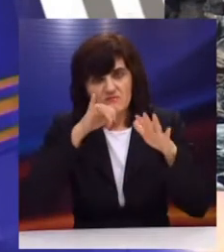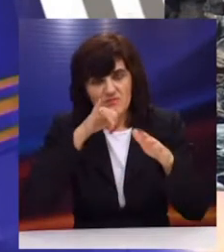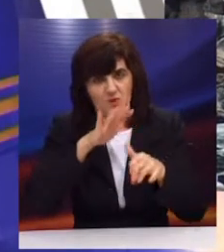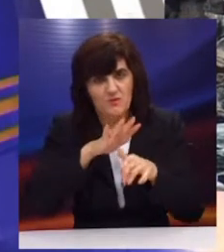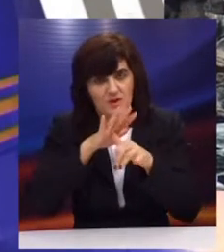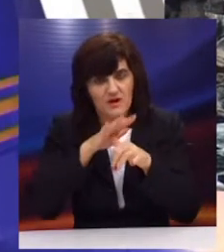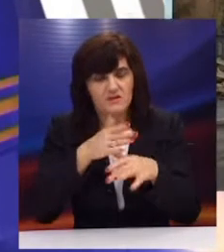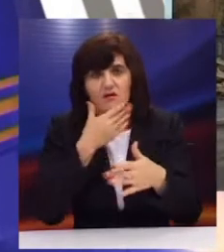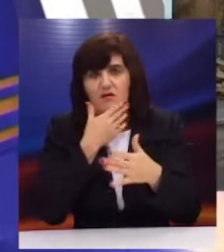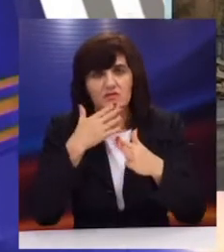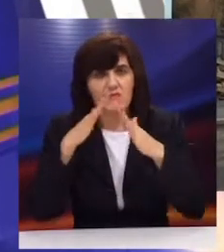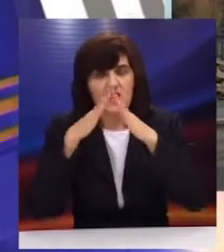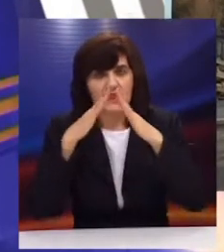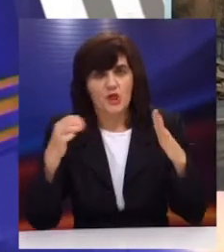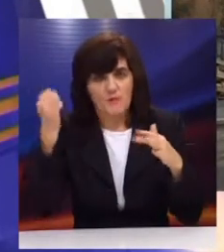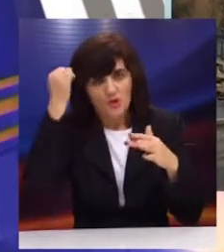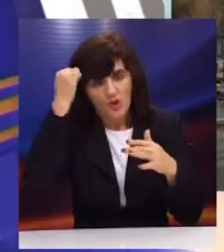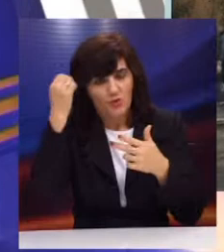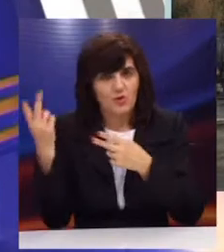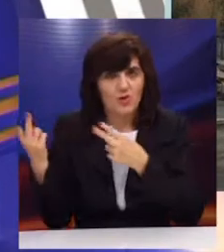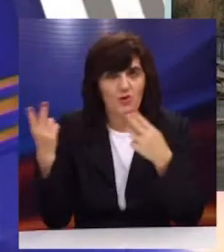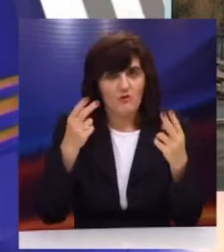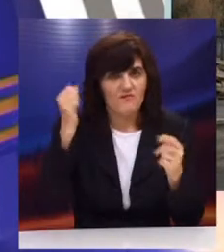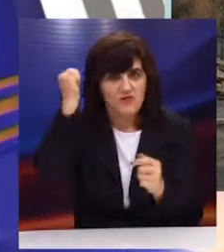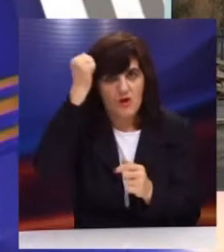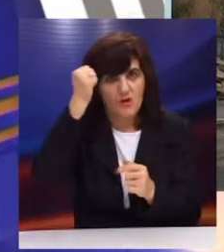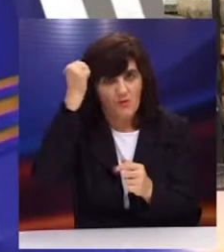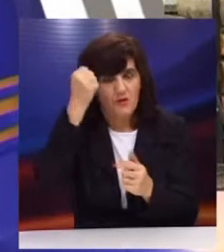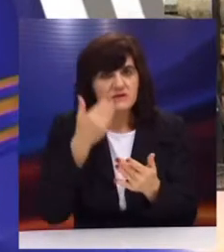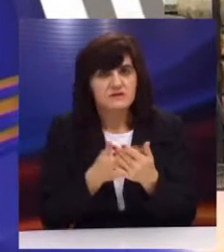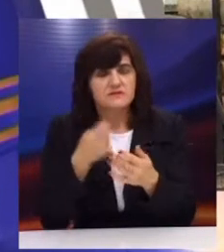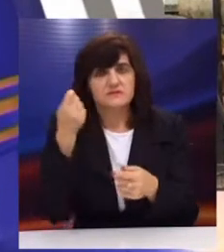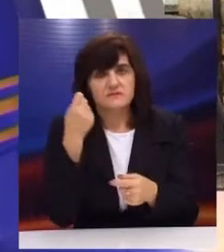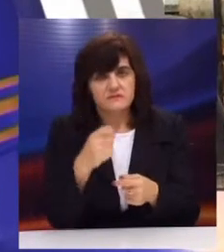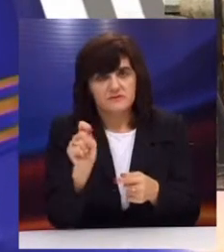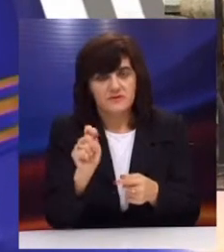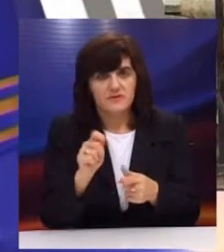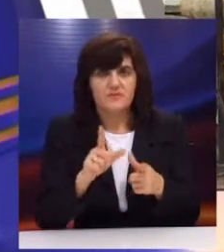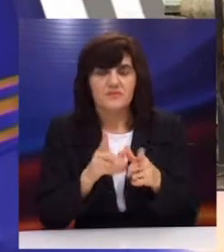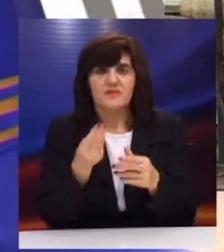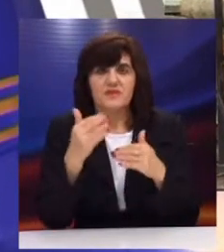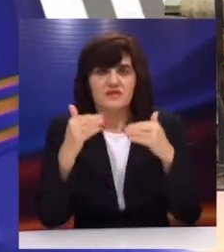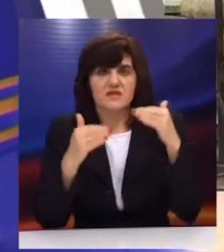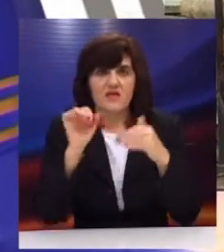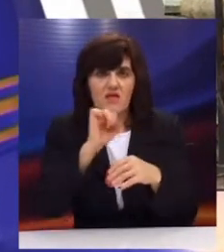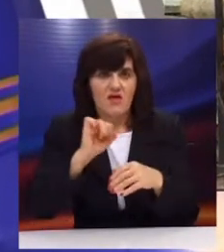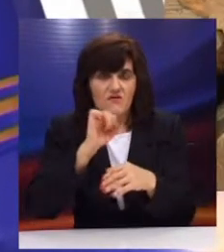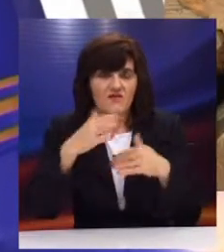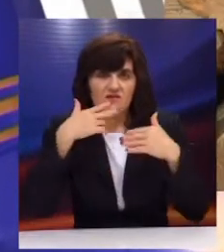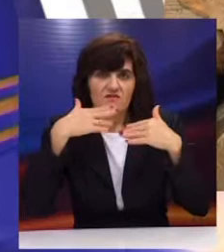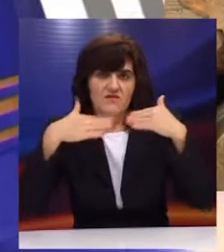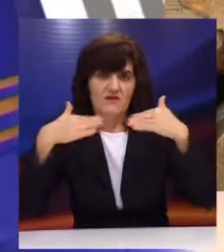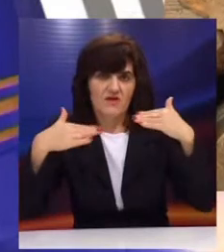nema proizvodnje domaćeg uglja, pa se uvozi ugalj uglavnom iz Bosne i Hercegovine. Cene su kalkulisane na bazi evra, pa se poskupljenje